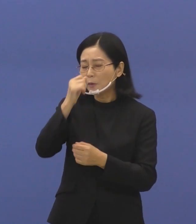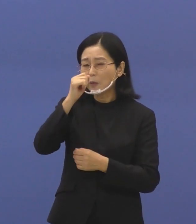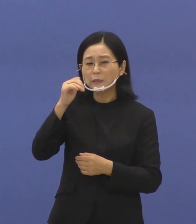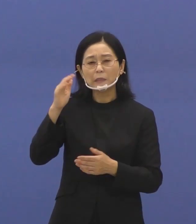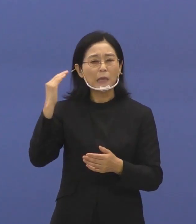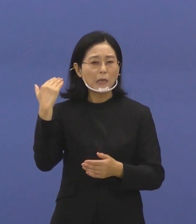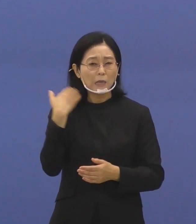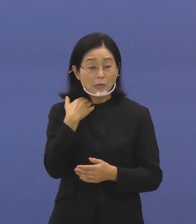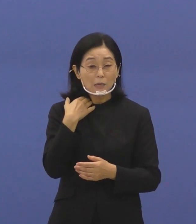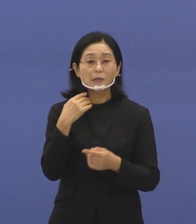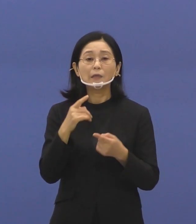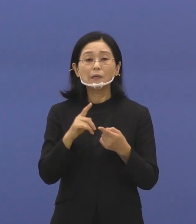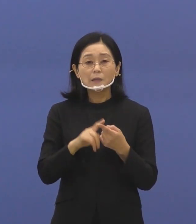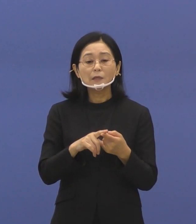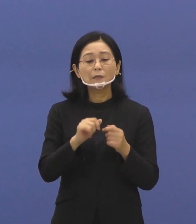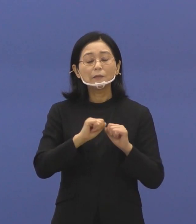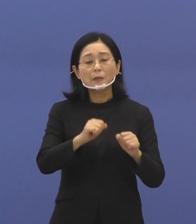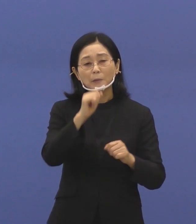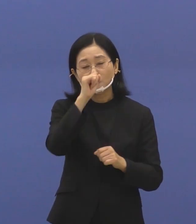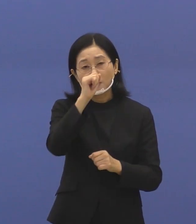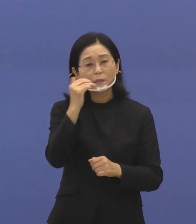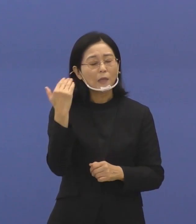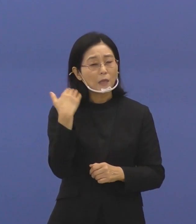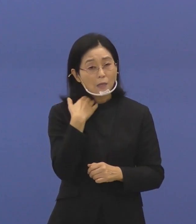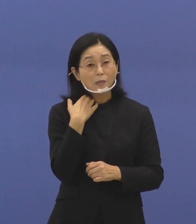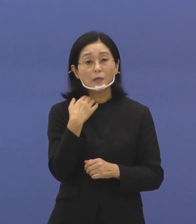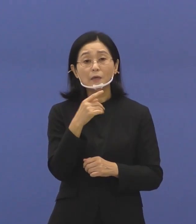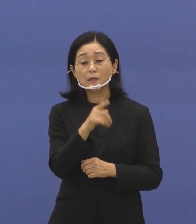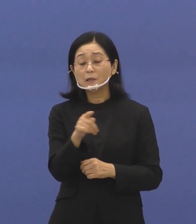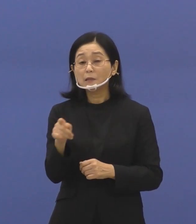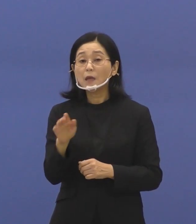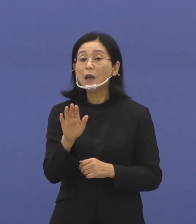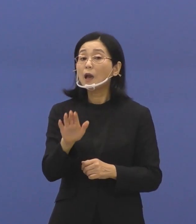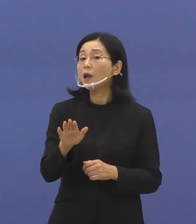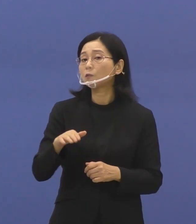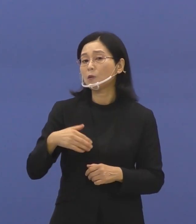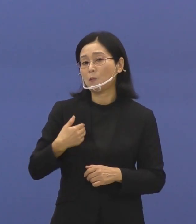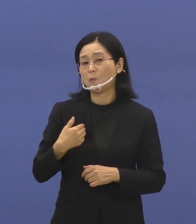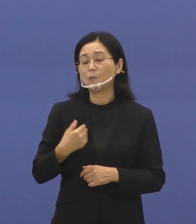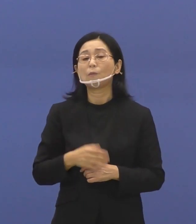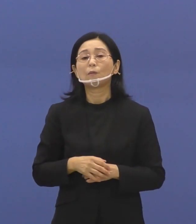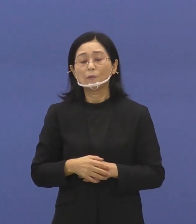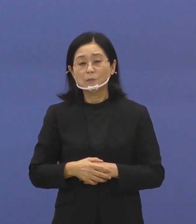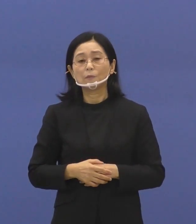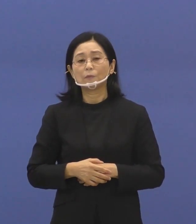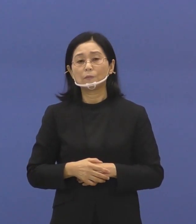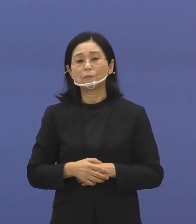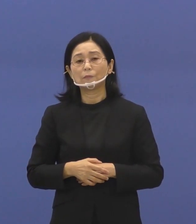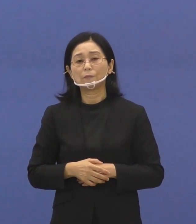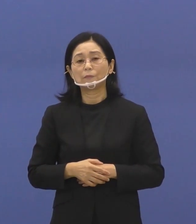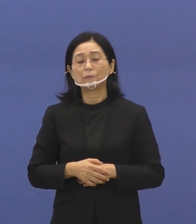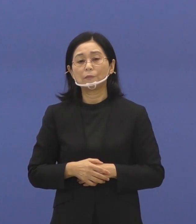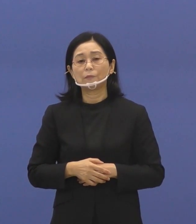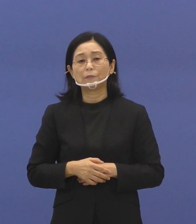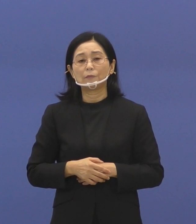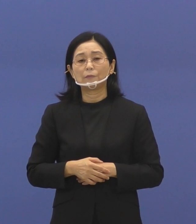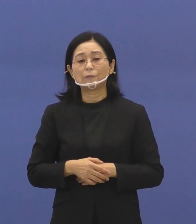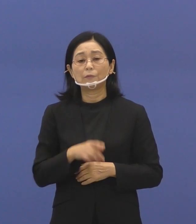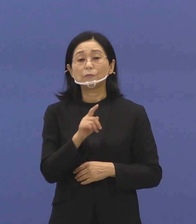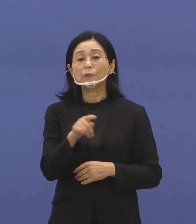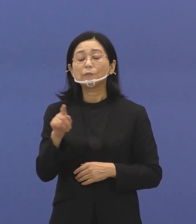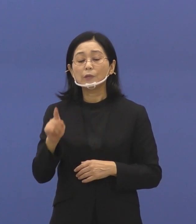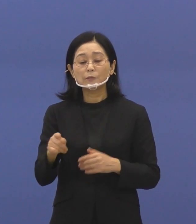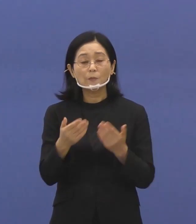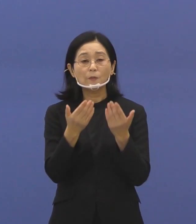しておけばよかったっていうこともこの生徒一人一人 あると思いますので、それぞれの